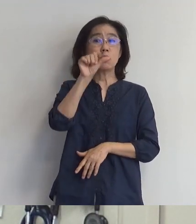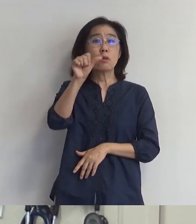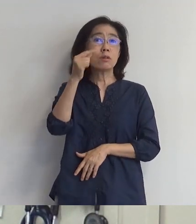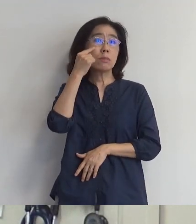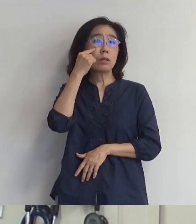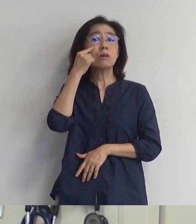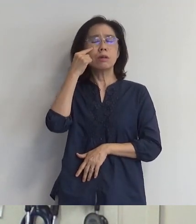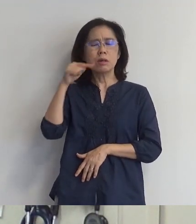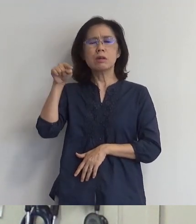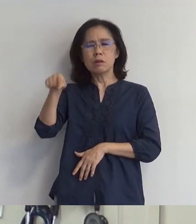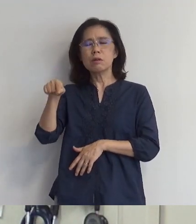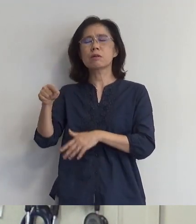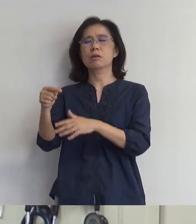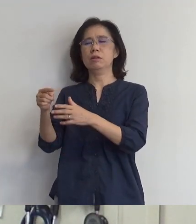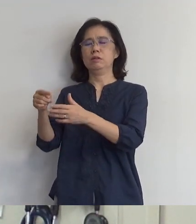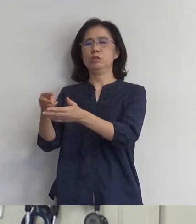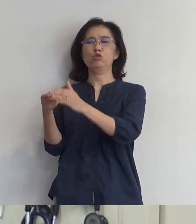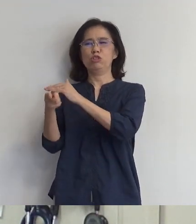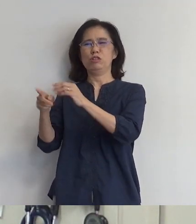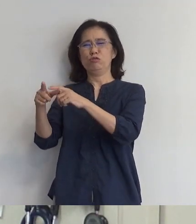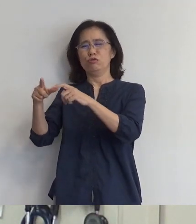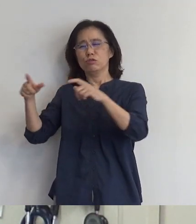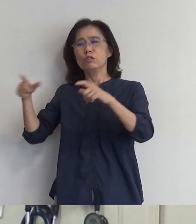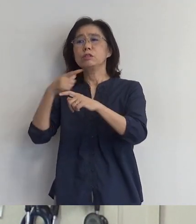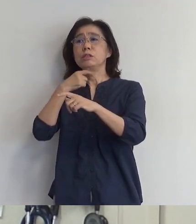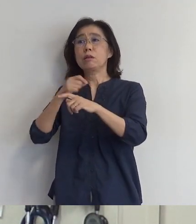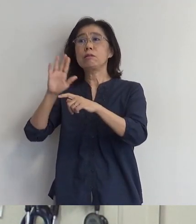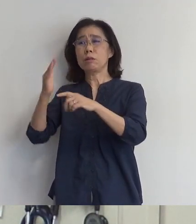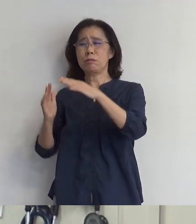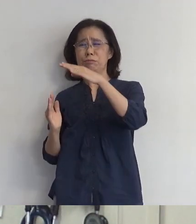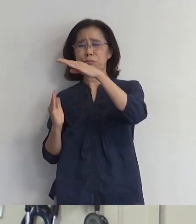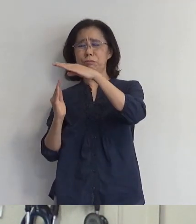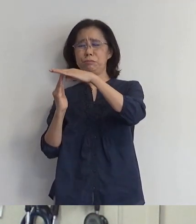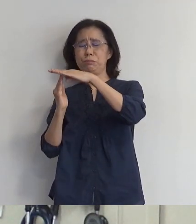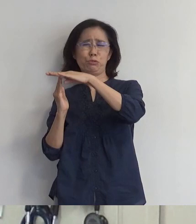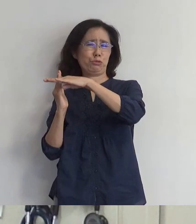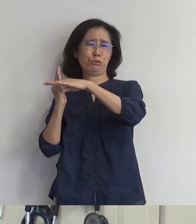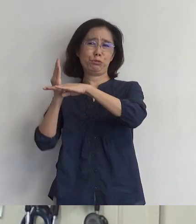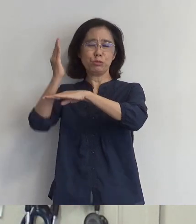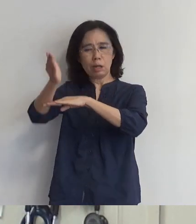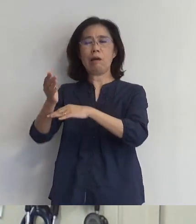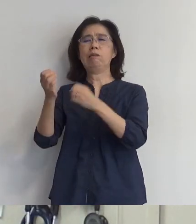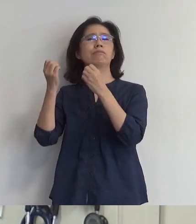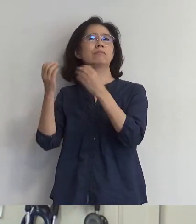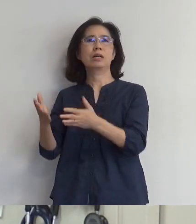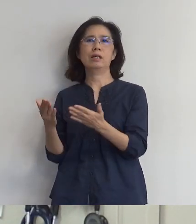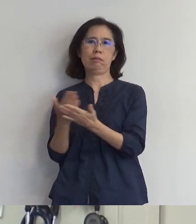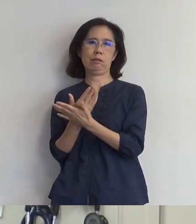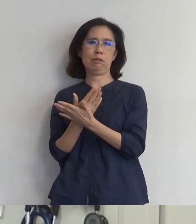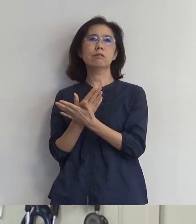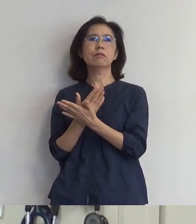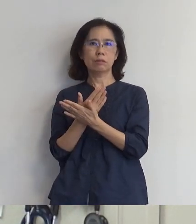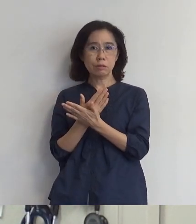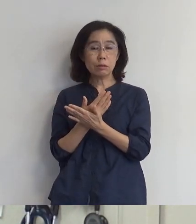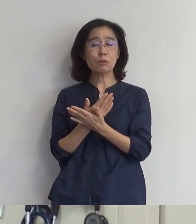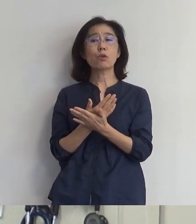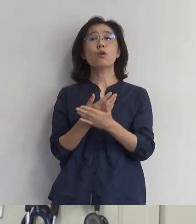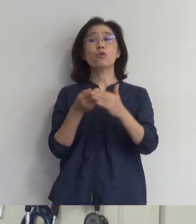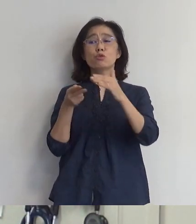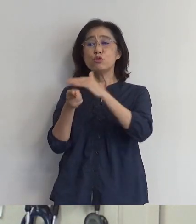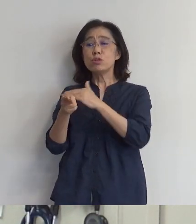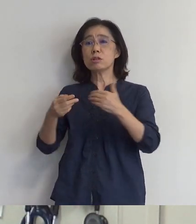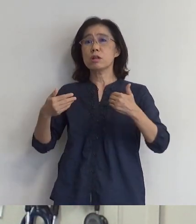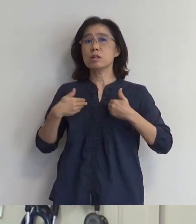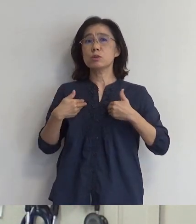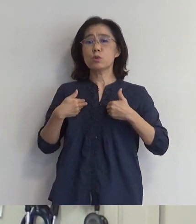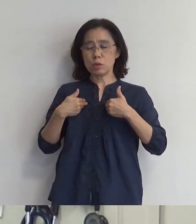右手をさらに大きくしたいのですが、もうこれ以上は大きくするのが難しくなっています。そうすると入院が必要